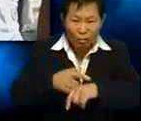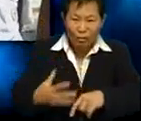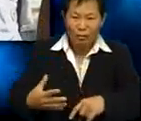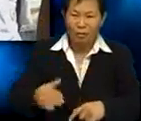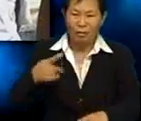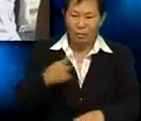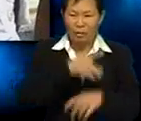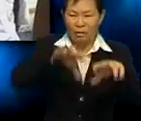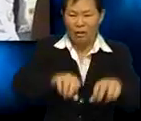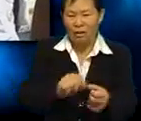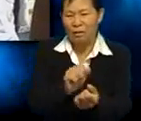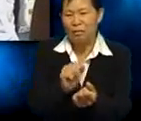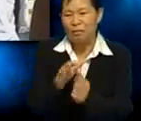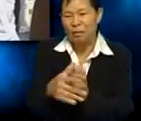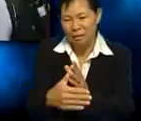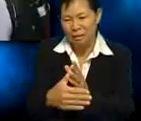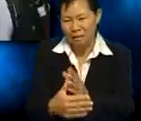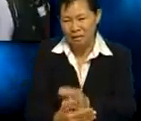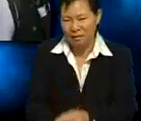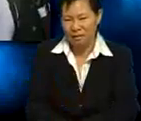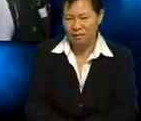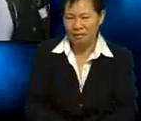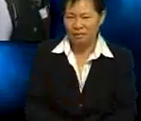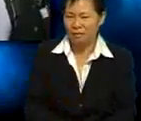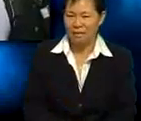Kami pergi tangkap ikan.